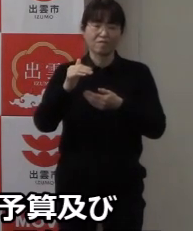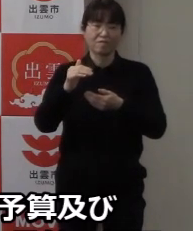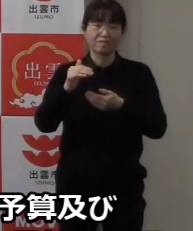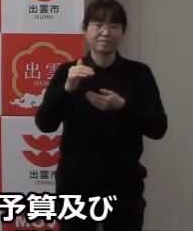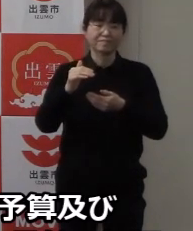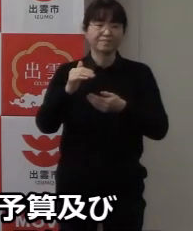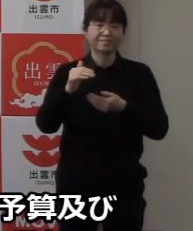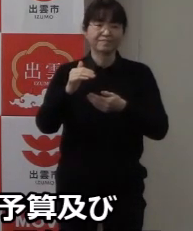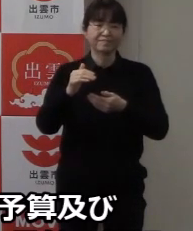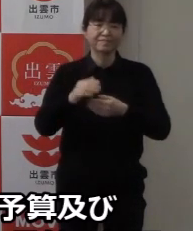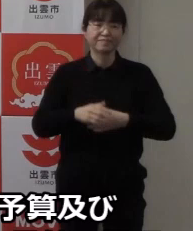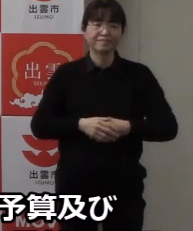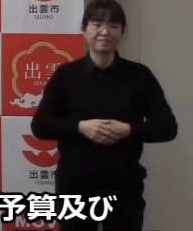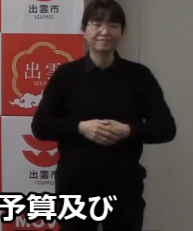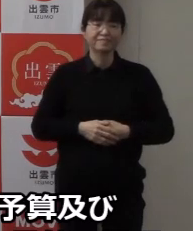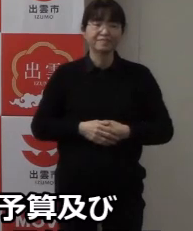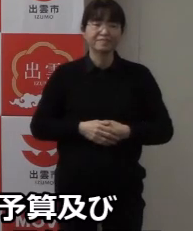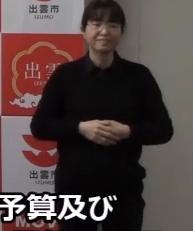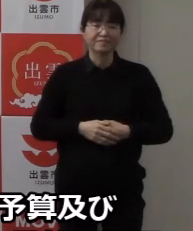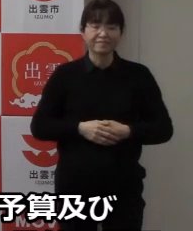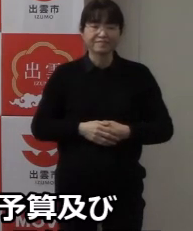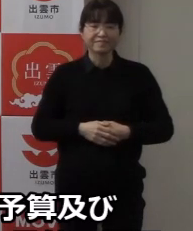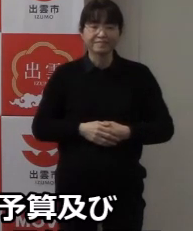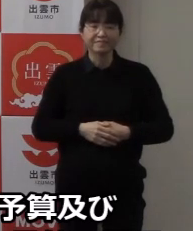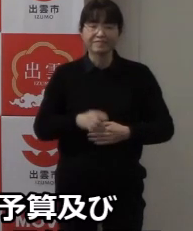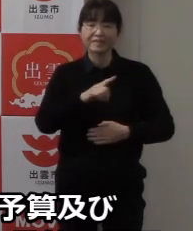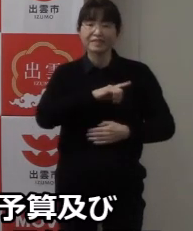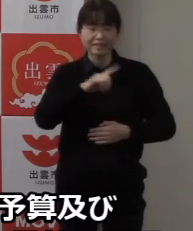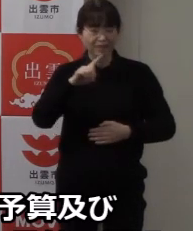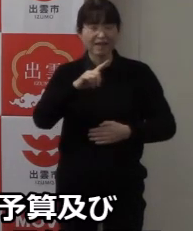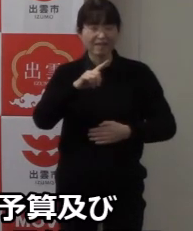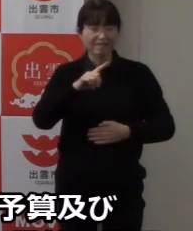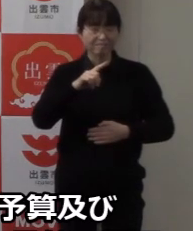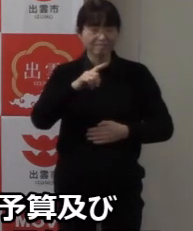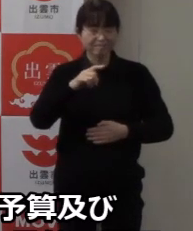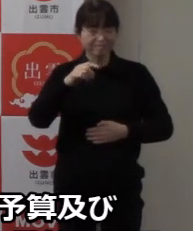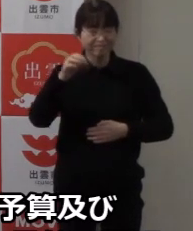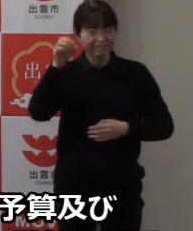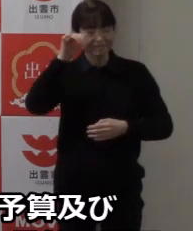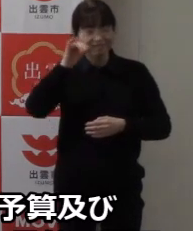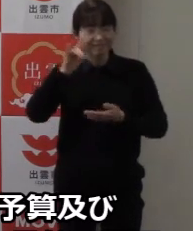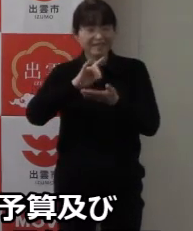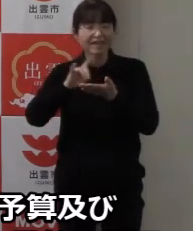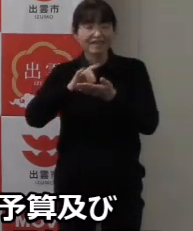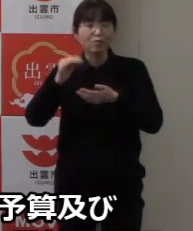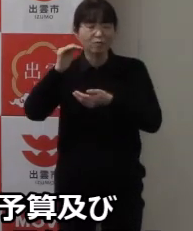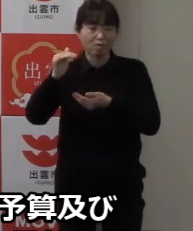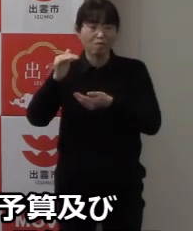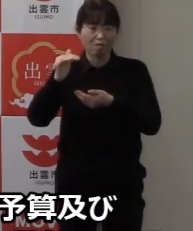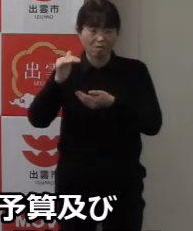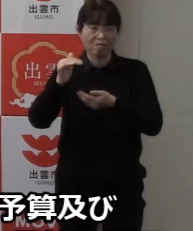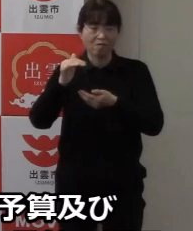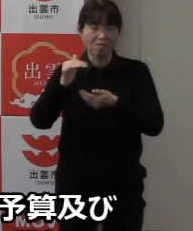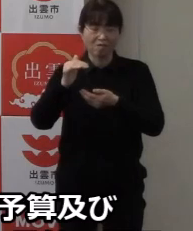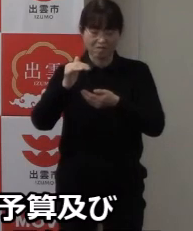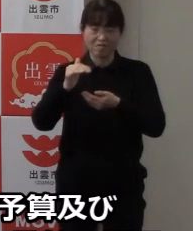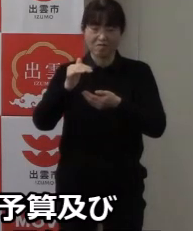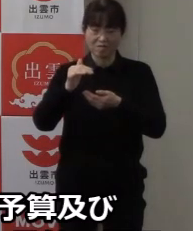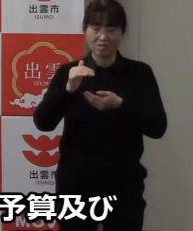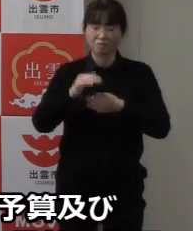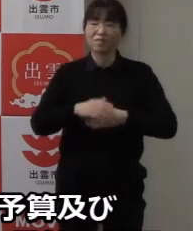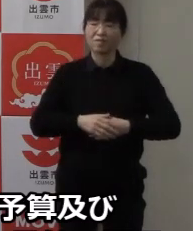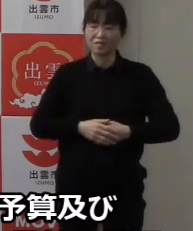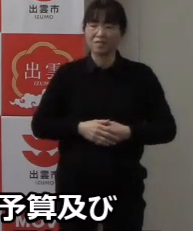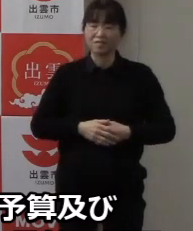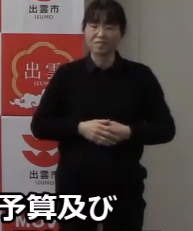番、記憶がられた点とか、そうしたところと、あと市長ご自身として東京さんについてどのように評価していらっしゃるの